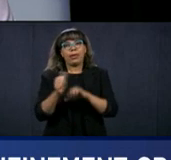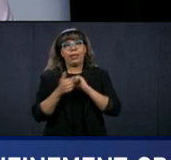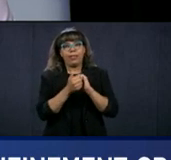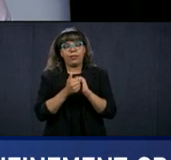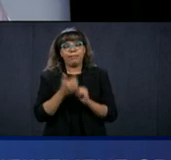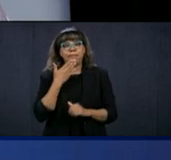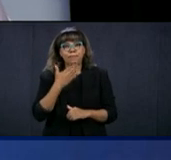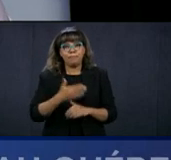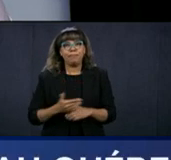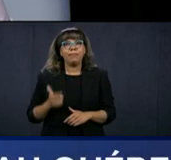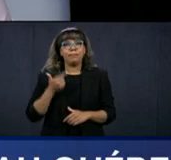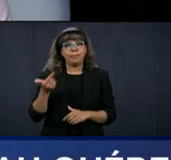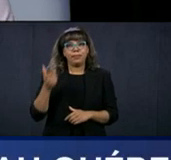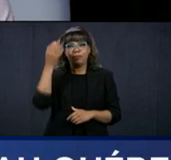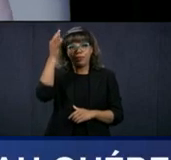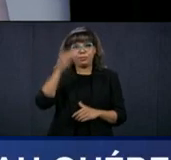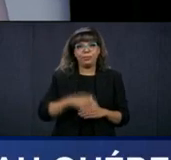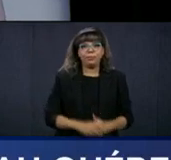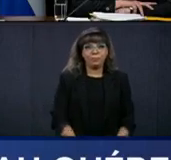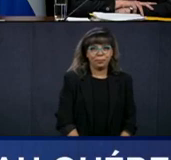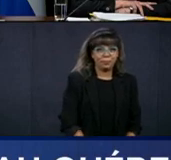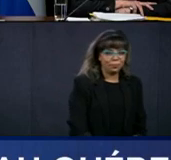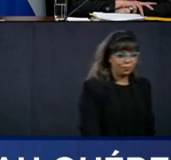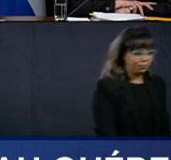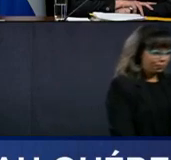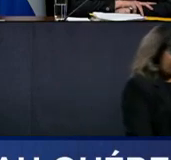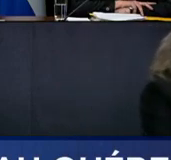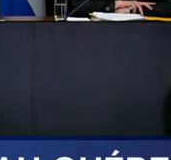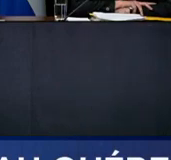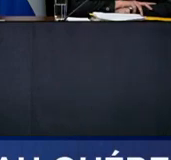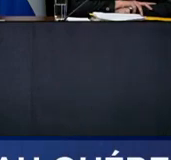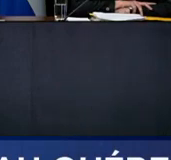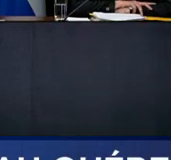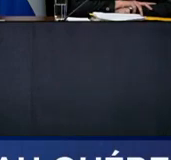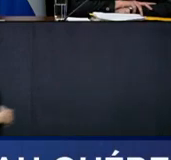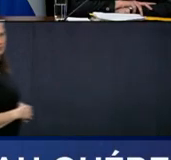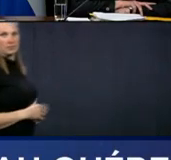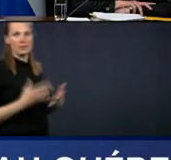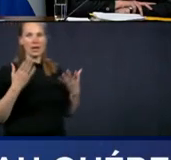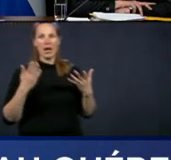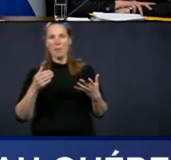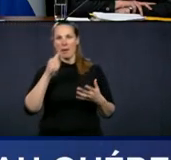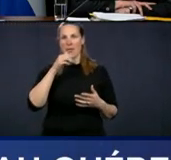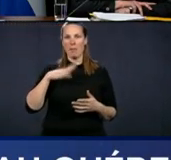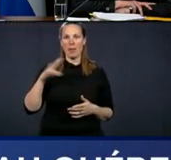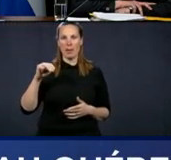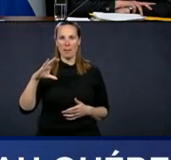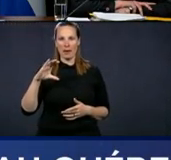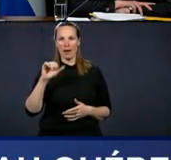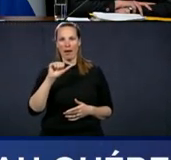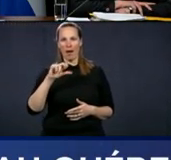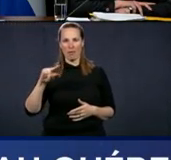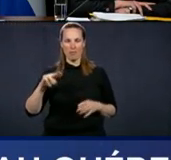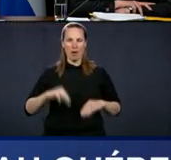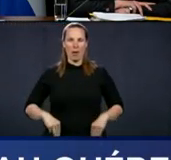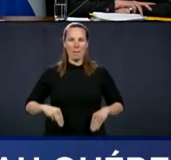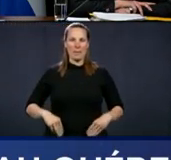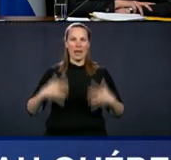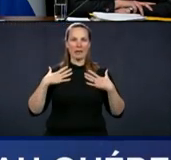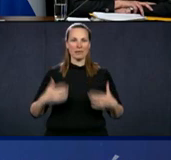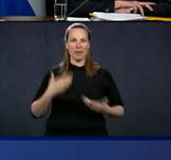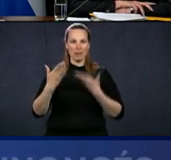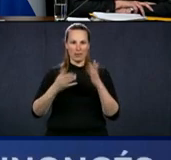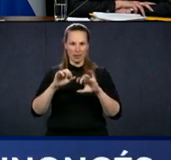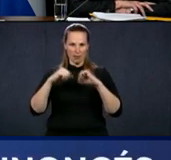comment nous allons gagner le combat. Merci. À ma collègue ministre de la Santé et des Services sociaux. Alors, merci, Madame la